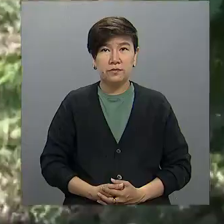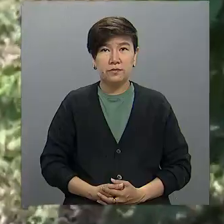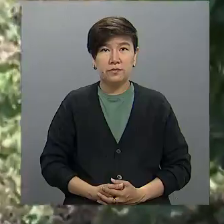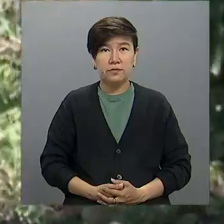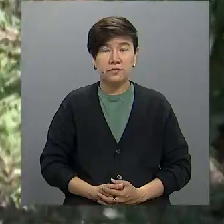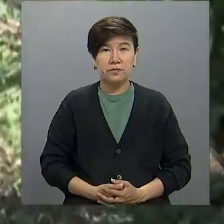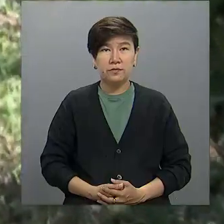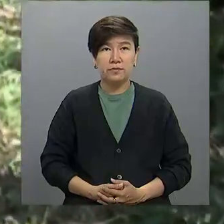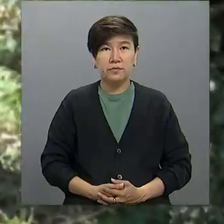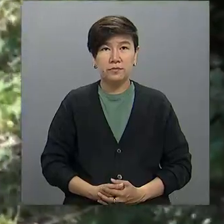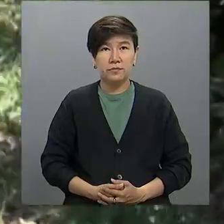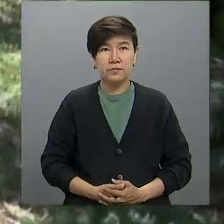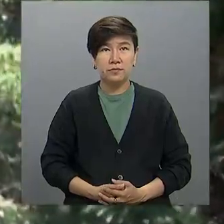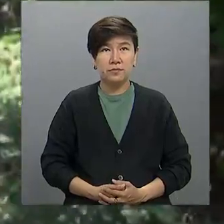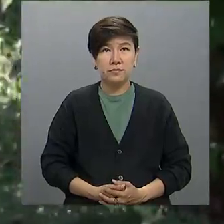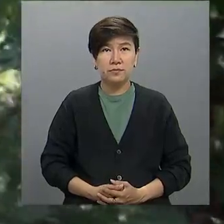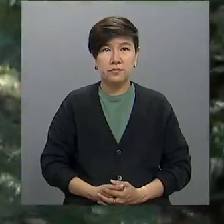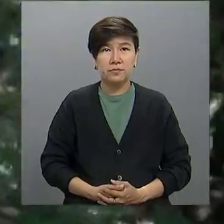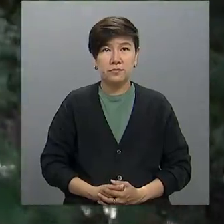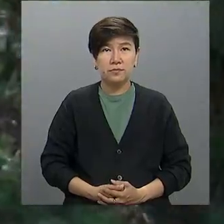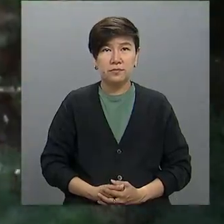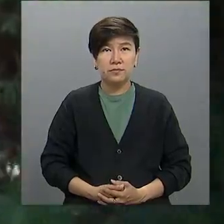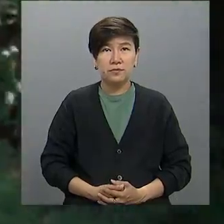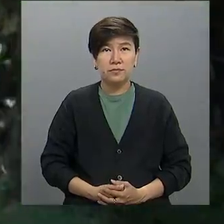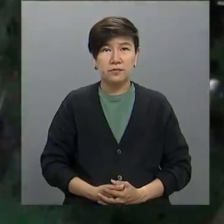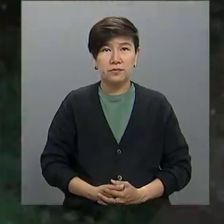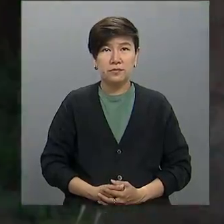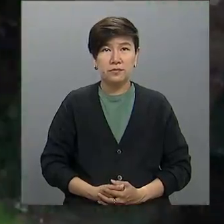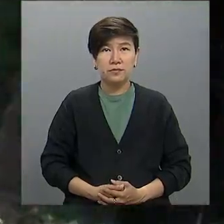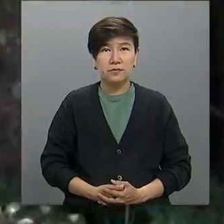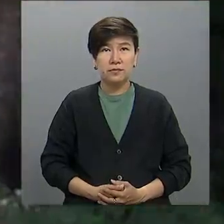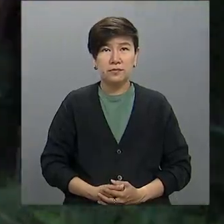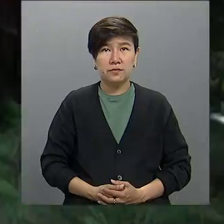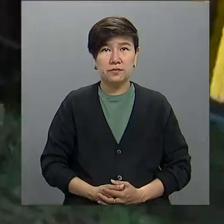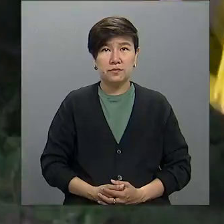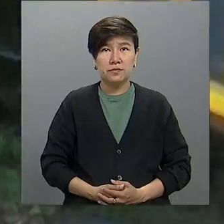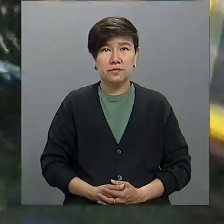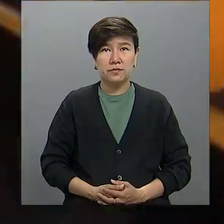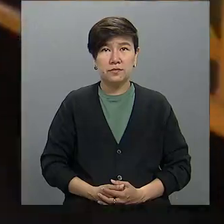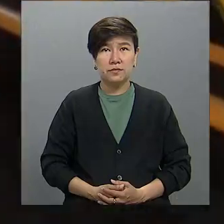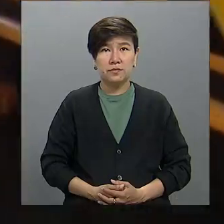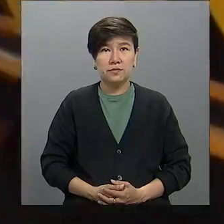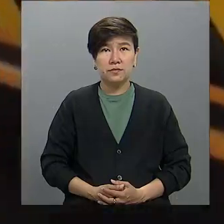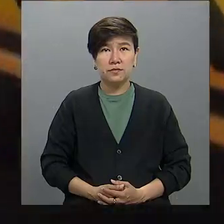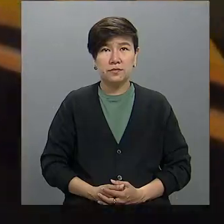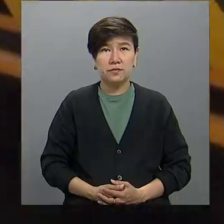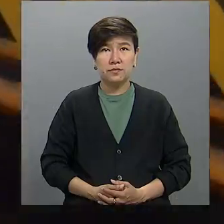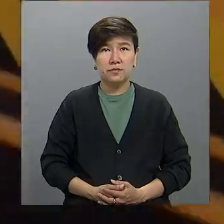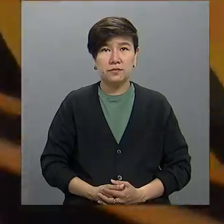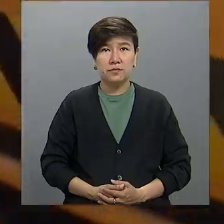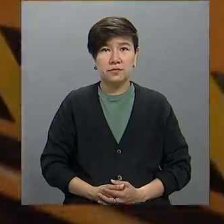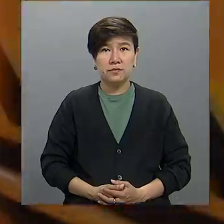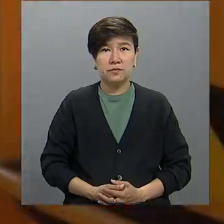เร็ว พอเจอคนปุ๊บมันเราเดินตามไปยังไม่ทันได้เห็นเลยมันจะดุ้งไปไปเอาหน้าไม้ก่อนเล